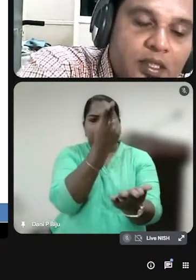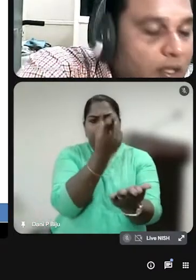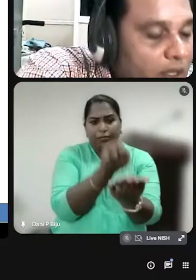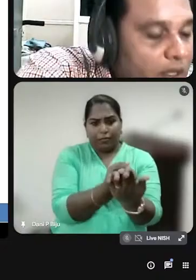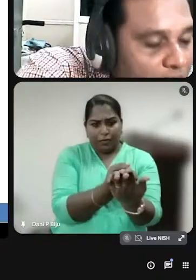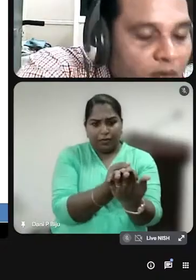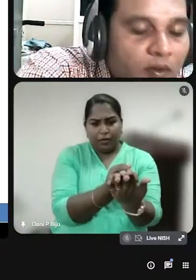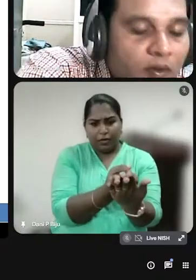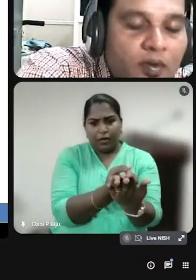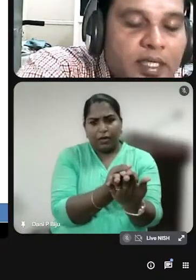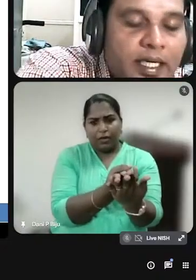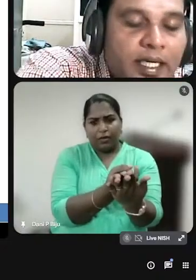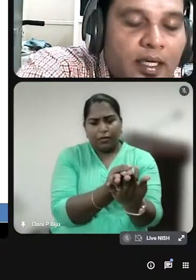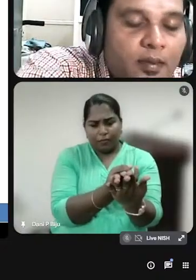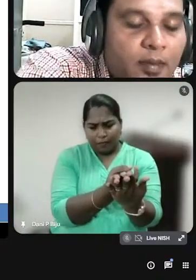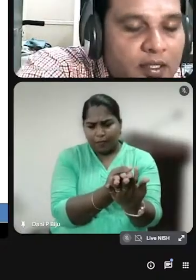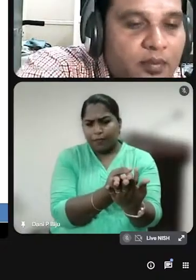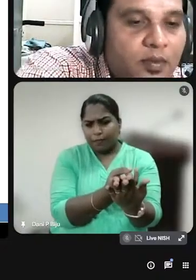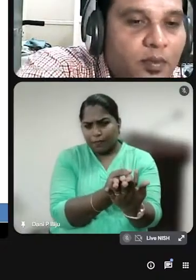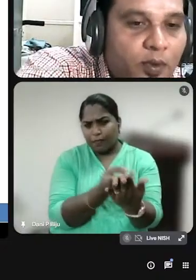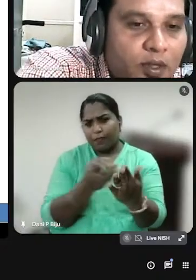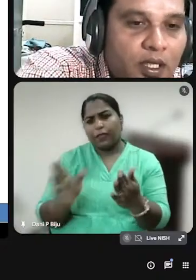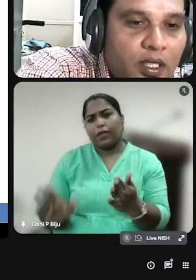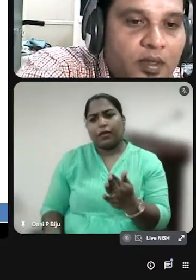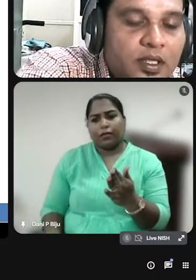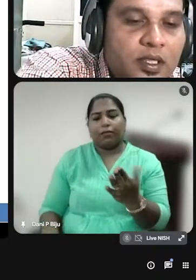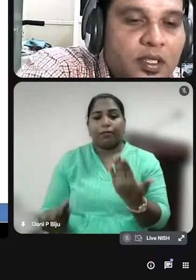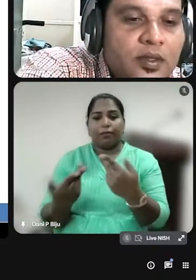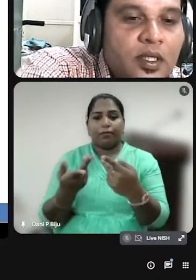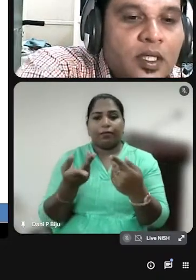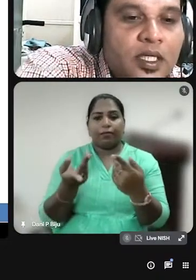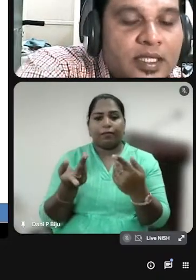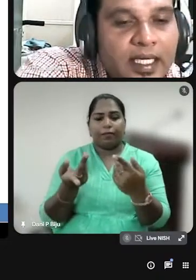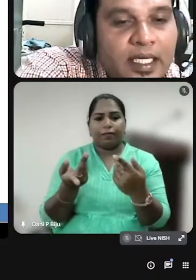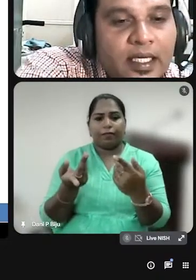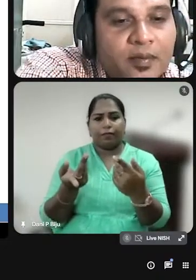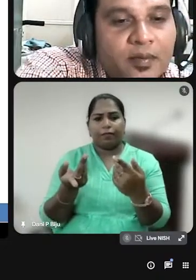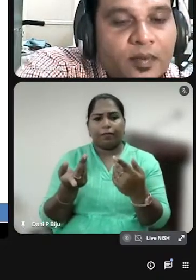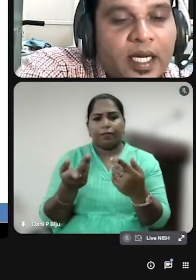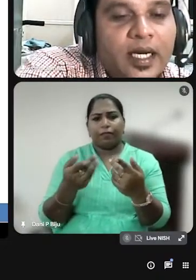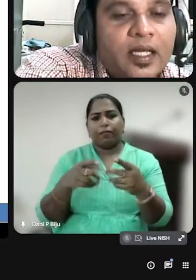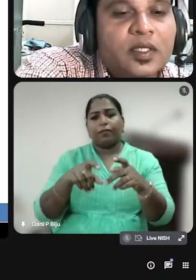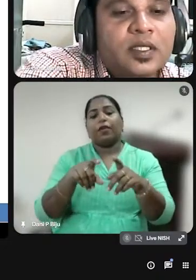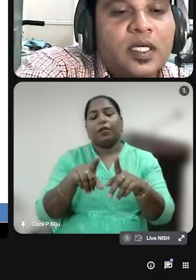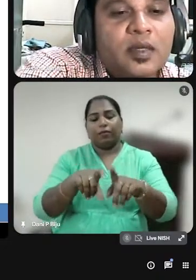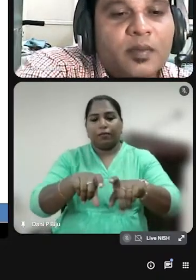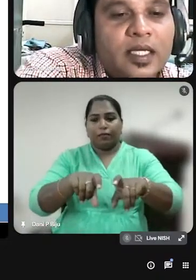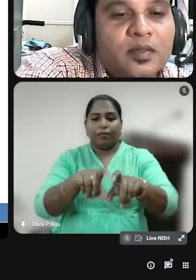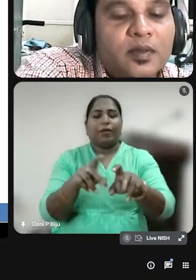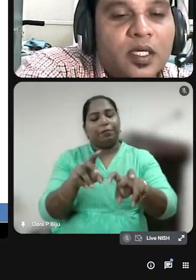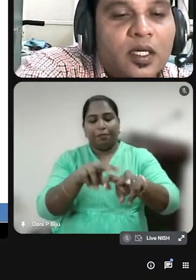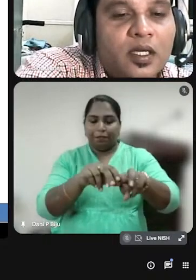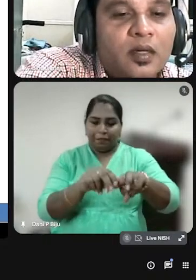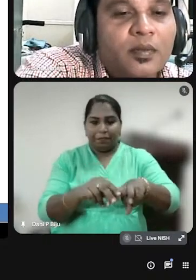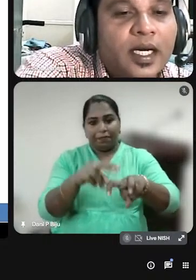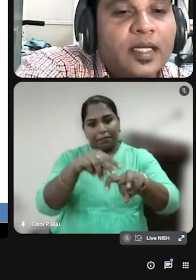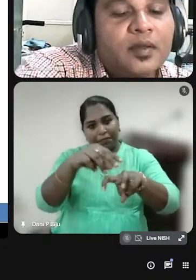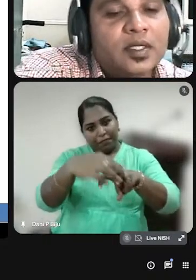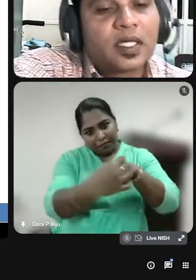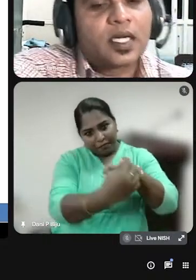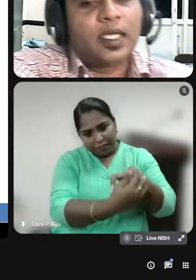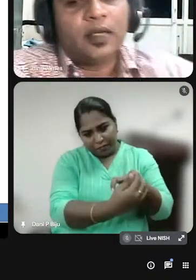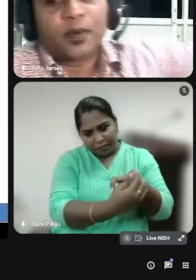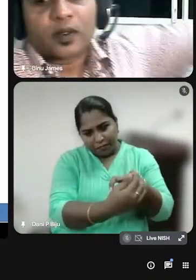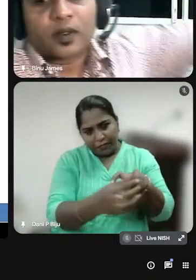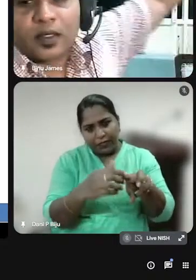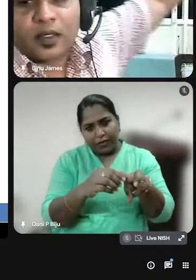ഓപ്പോസിറ്റ് സൈഡിലേക്ക് മാക്സിമം പുറത്തേക്ക് വെച്ചിട്ട് ശരീരം ഇടതുവശത്തേക്ക് മാക്സിമം തിരിക്കുകയും